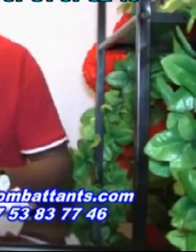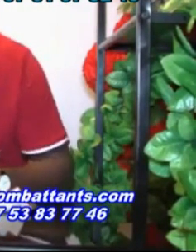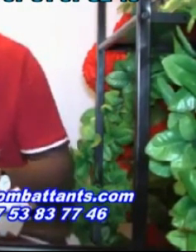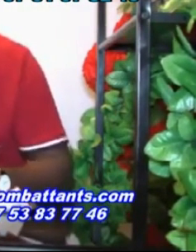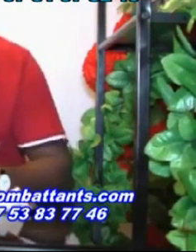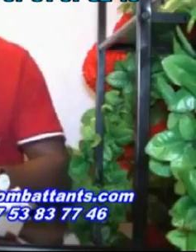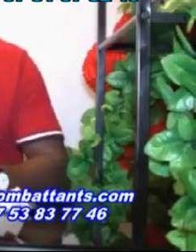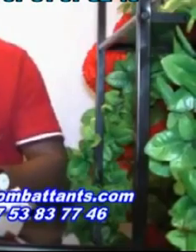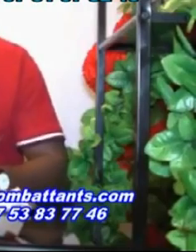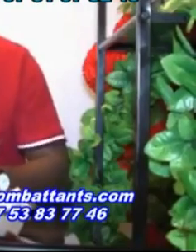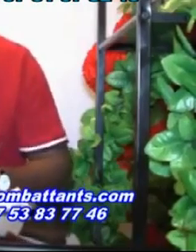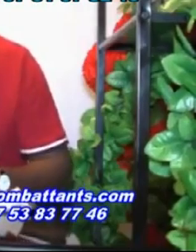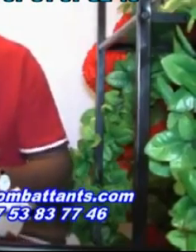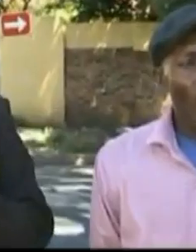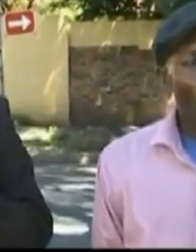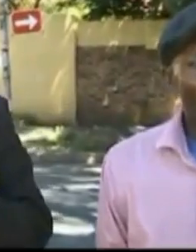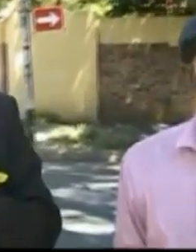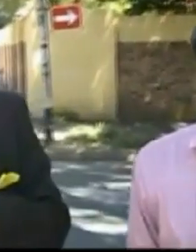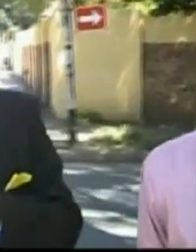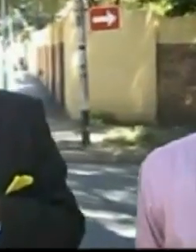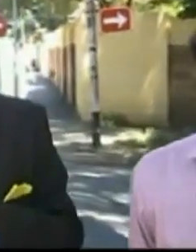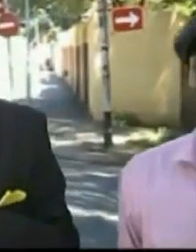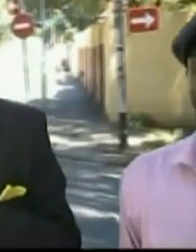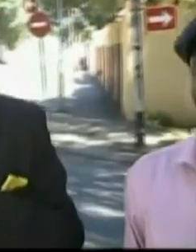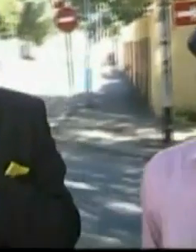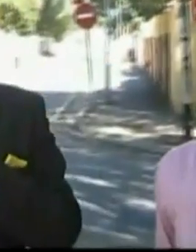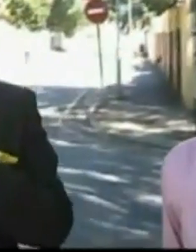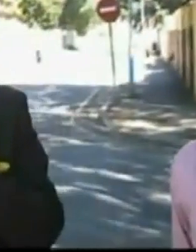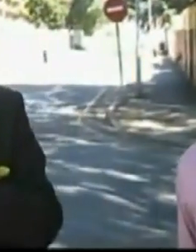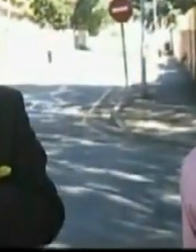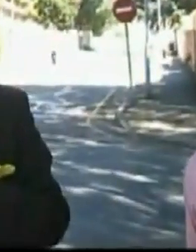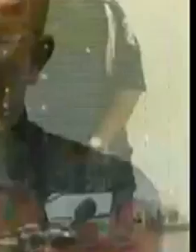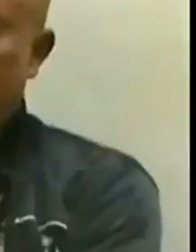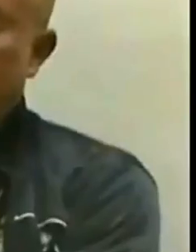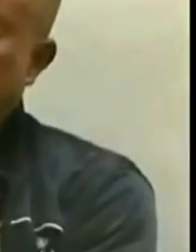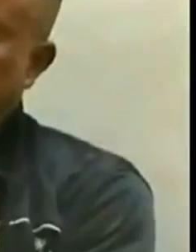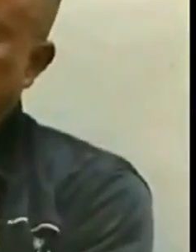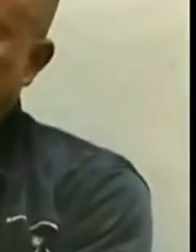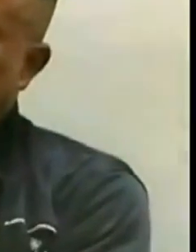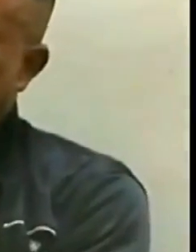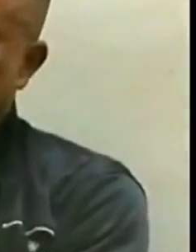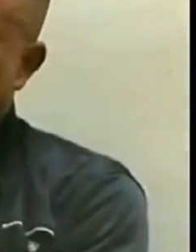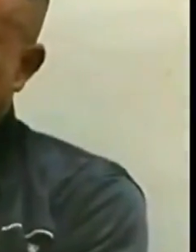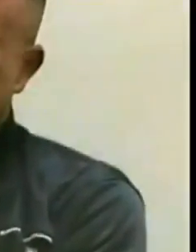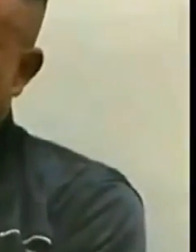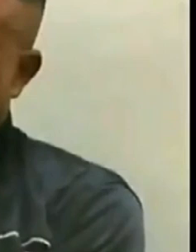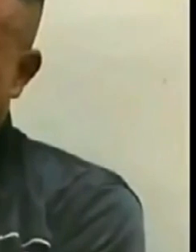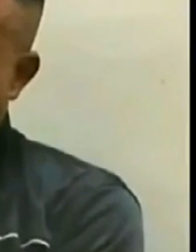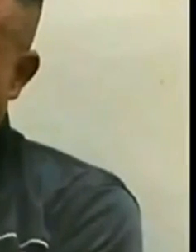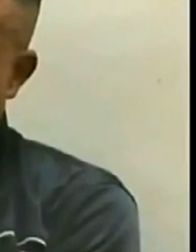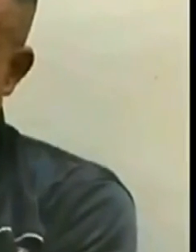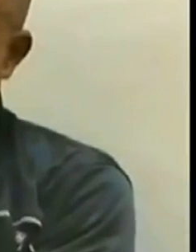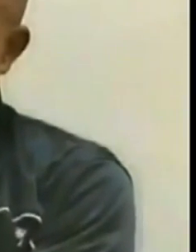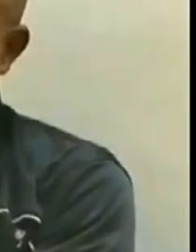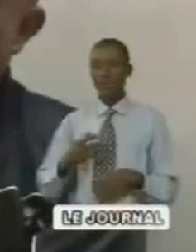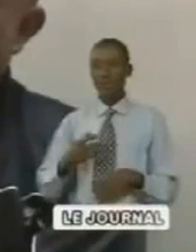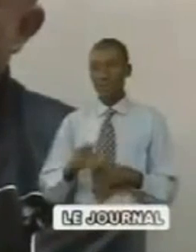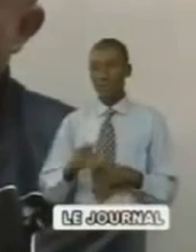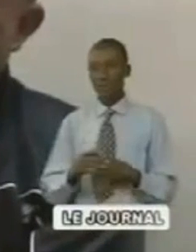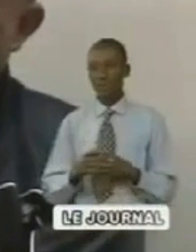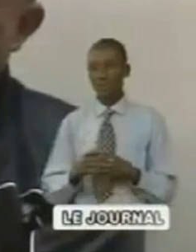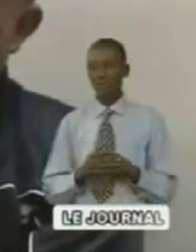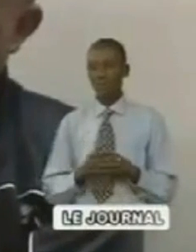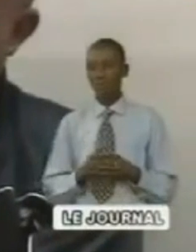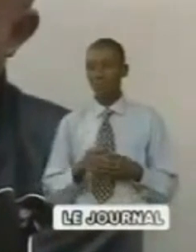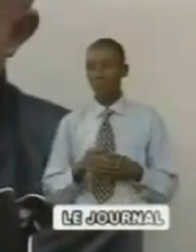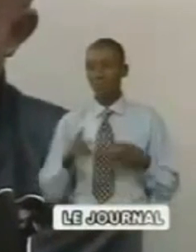un menteur, c'est un faux prophète. Le loyo Denis Lessy yewana moyibi, Denis Lessy azali escro ba preuve et monani.